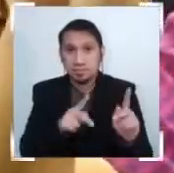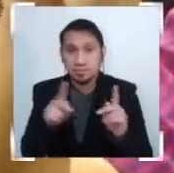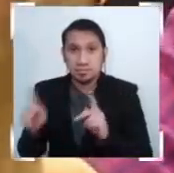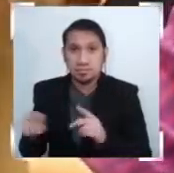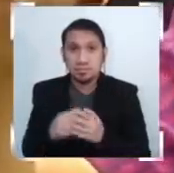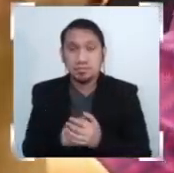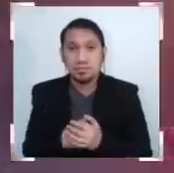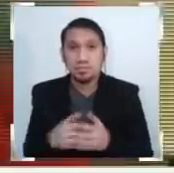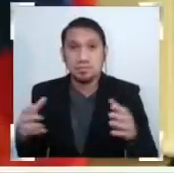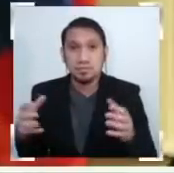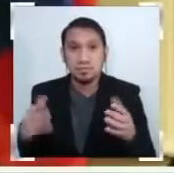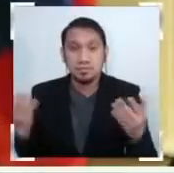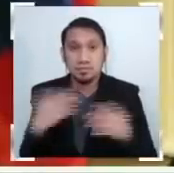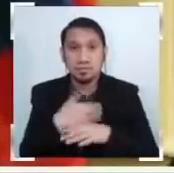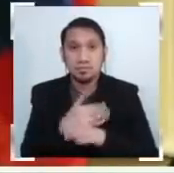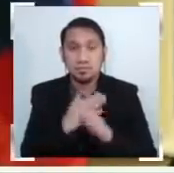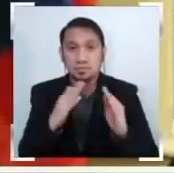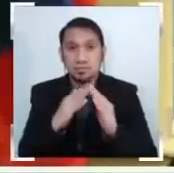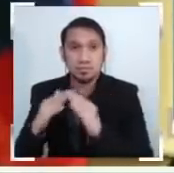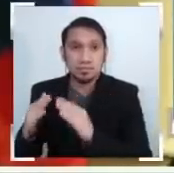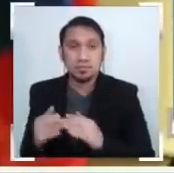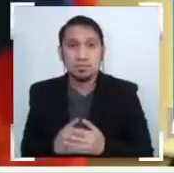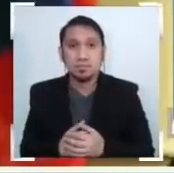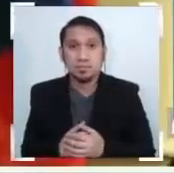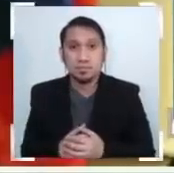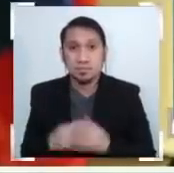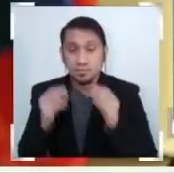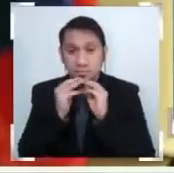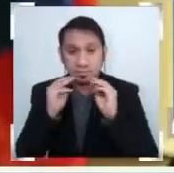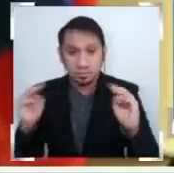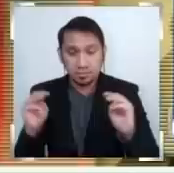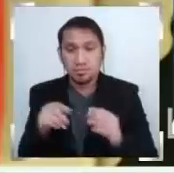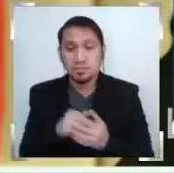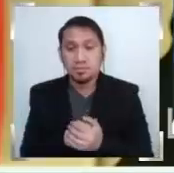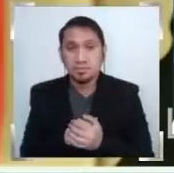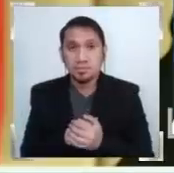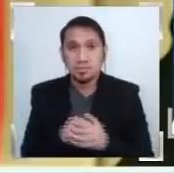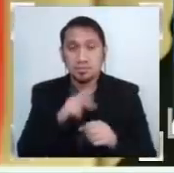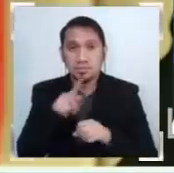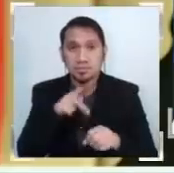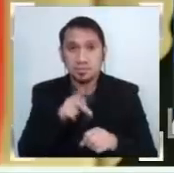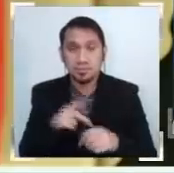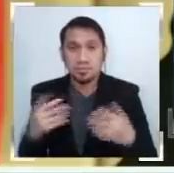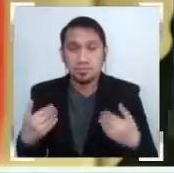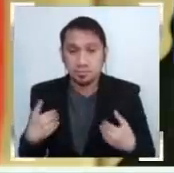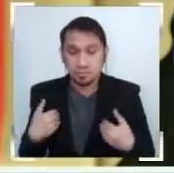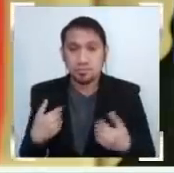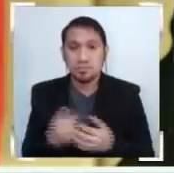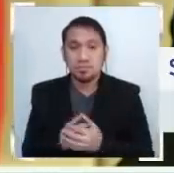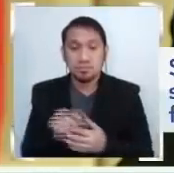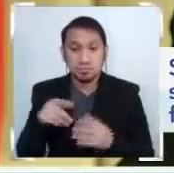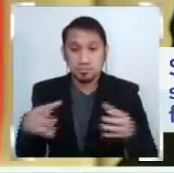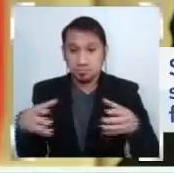Philippines sa Davao City. Sa kanyang mensahe sa Arangkada Philippines Forum 2021 ng Joint Foreign Chambers, sinabi